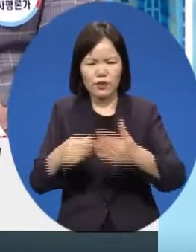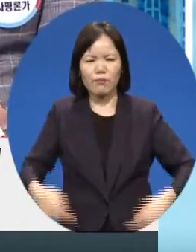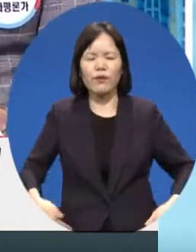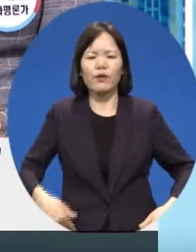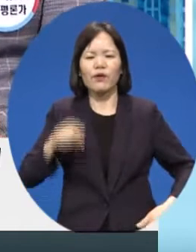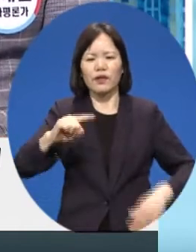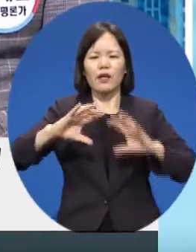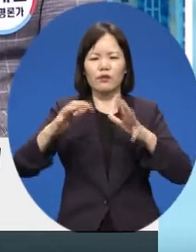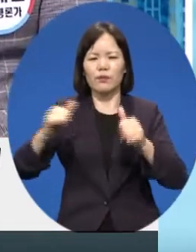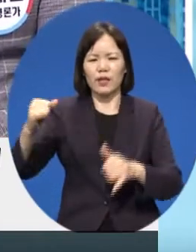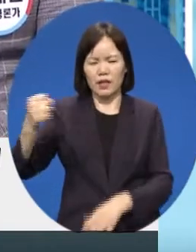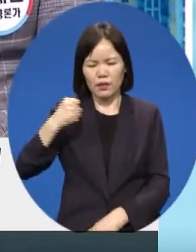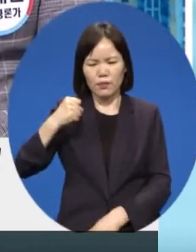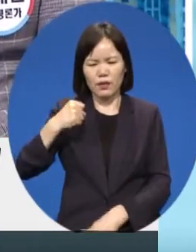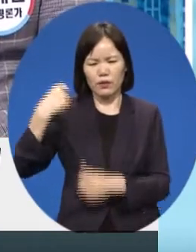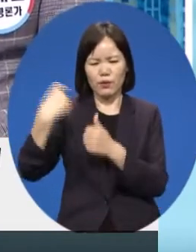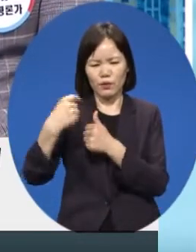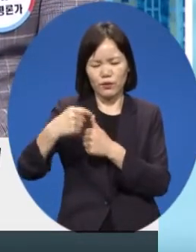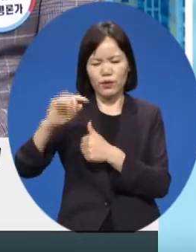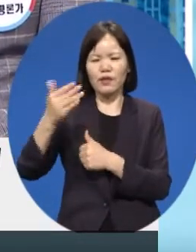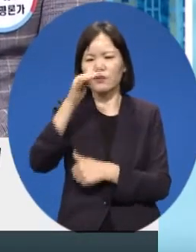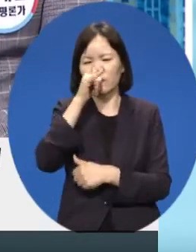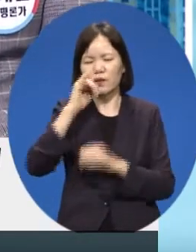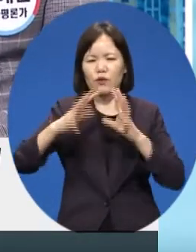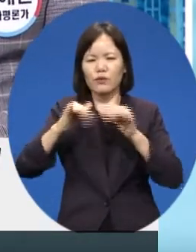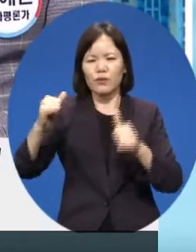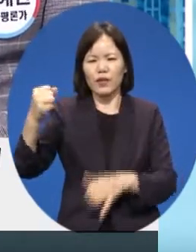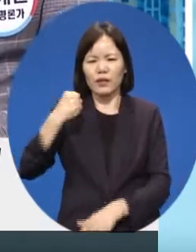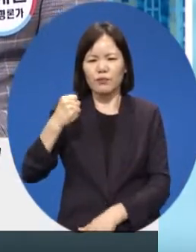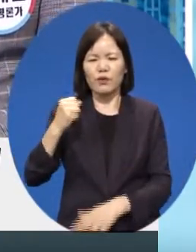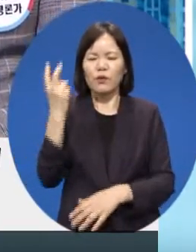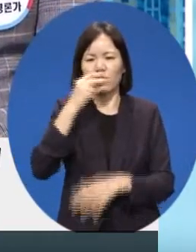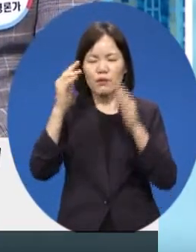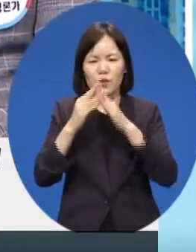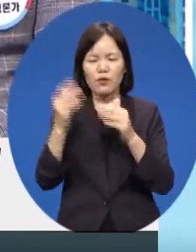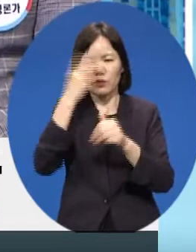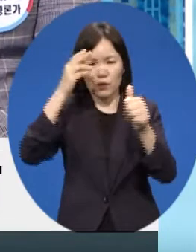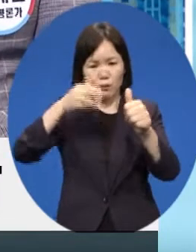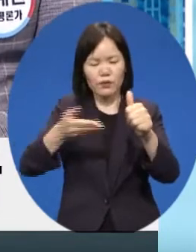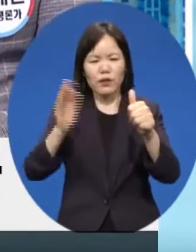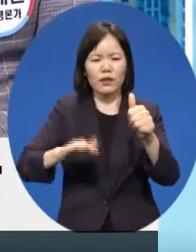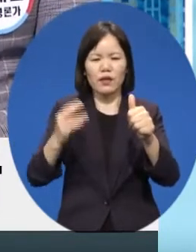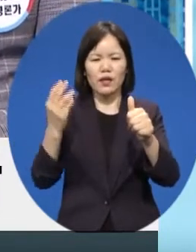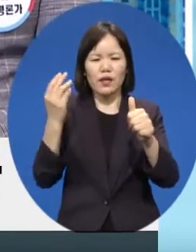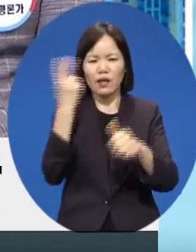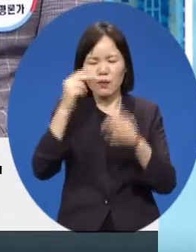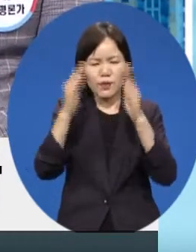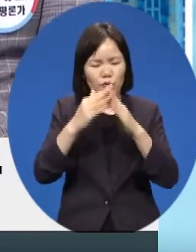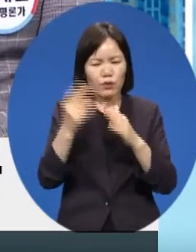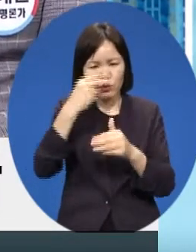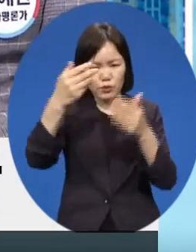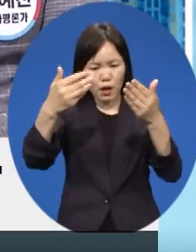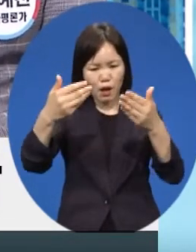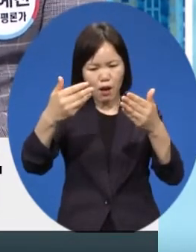저는 국민의 힘에도 반면 교사가 될 수 있다고 생각합니다 국민의 힘 도 이제 감사원에 좋다 의뢰했는데 감사원의 조사를 받아 주든 그렇지 않으면 건